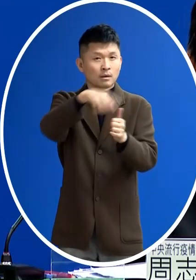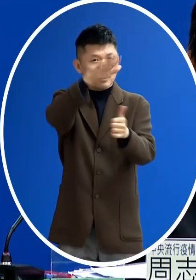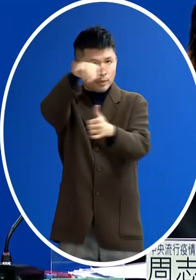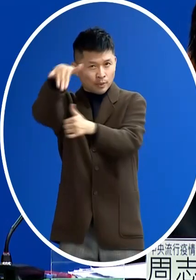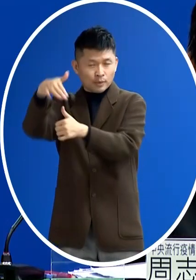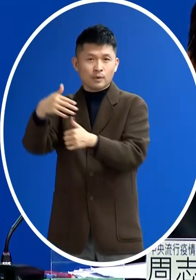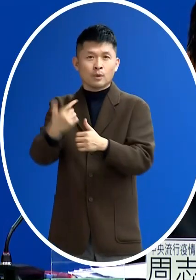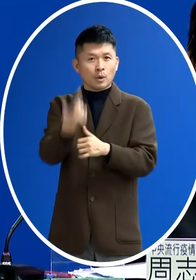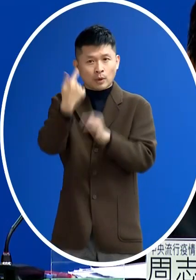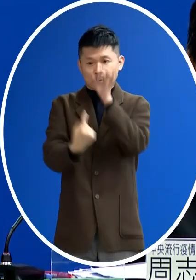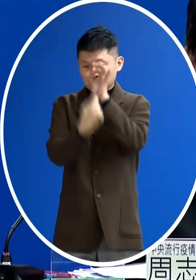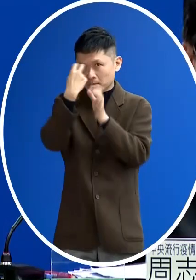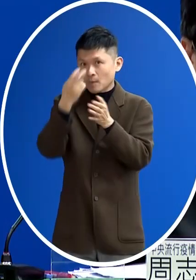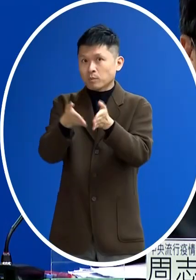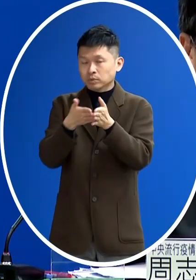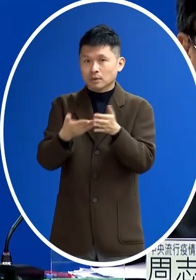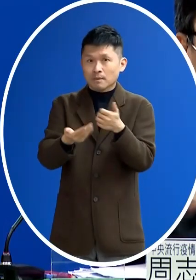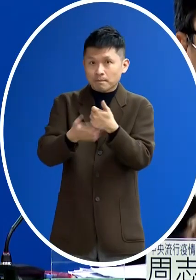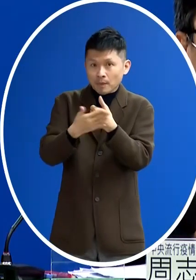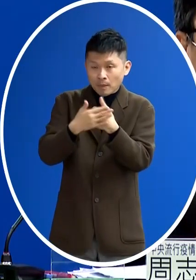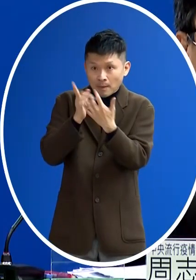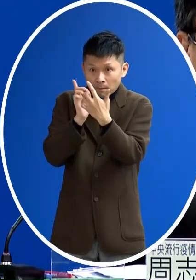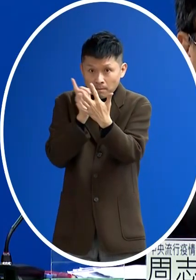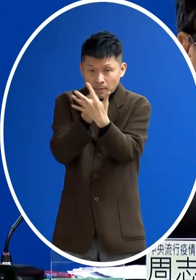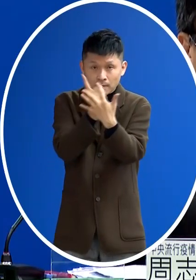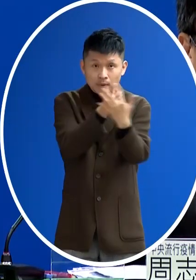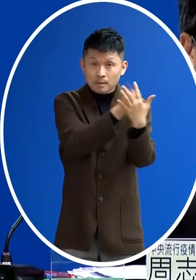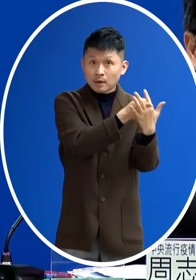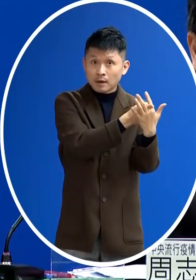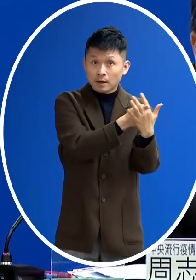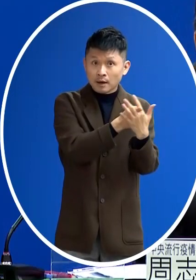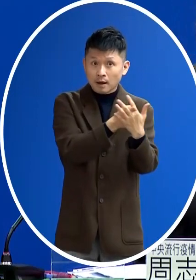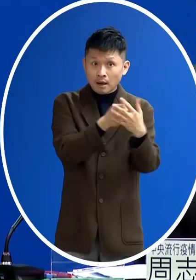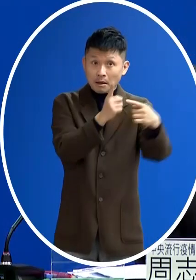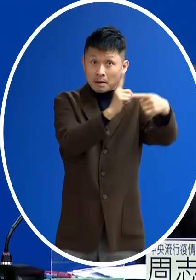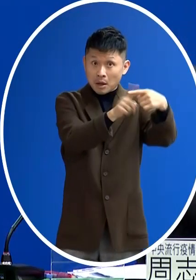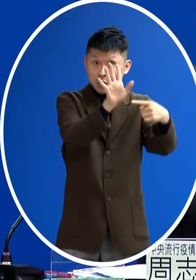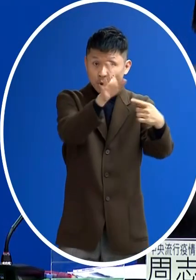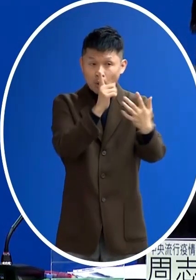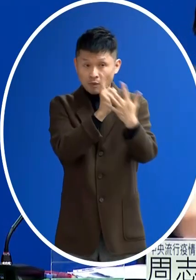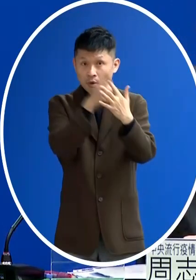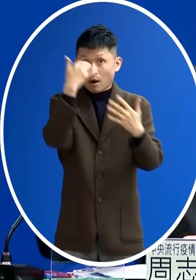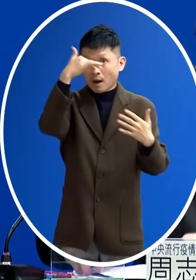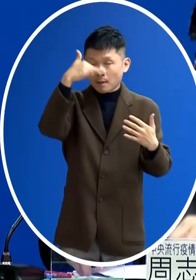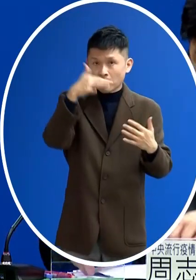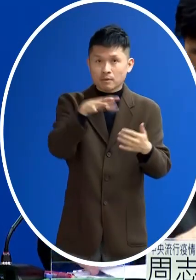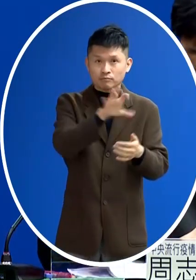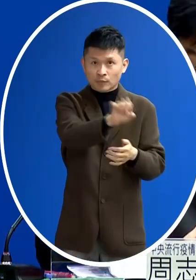快速的出来做裁检，来帮我们找出就是说是不是有可能有还没有被发现的个案在社区当中。